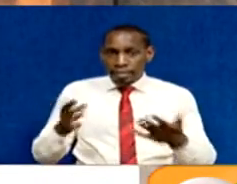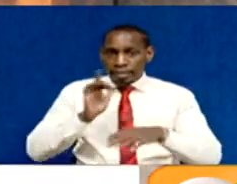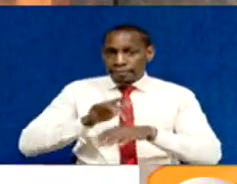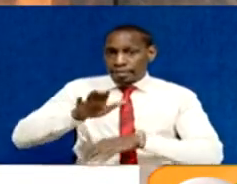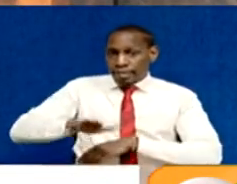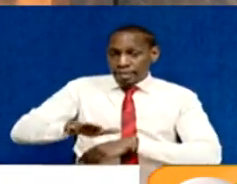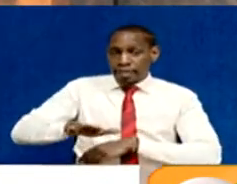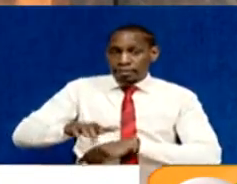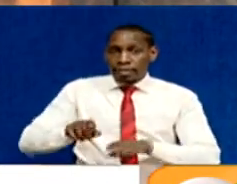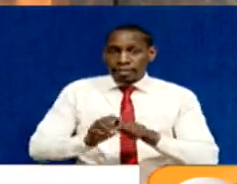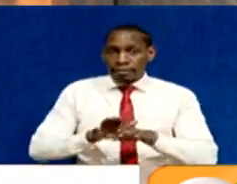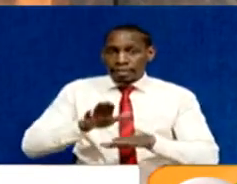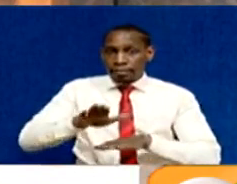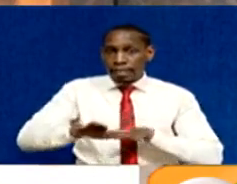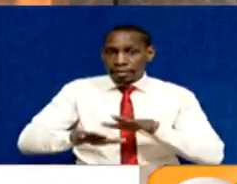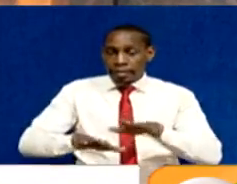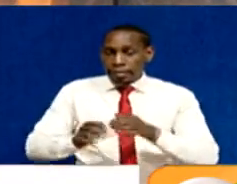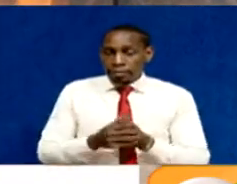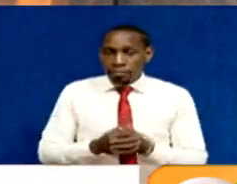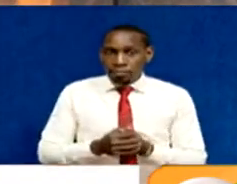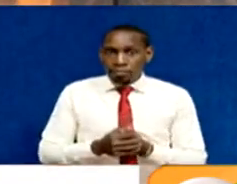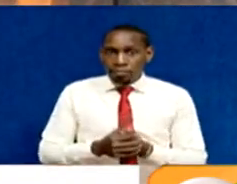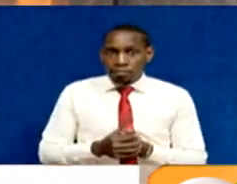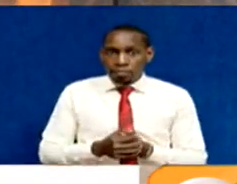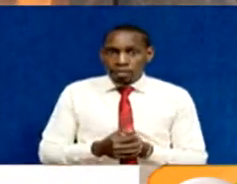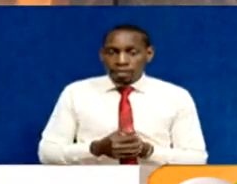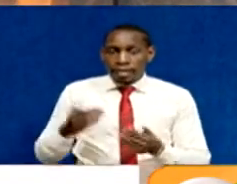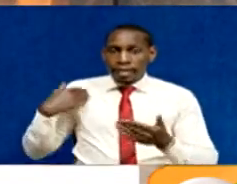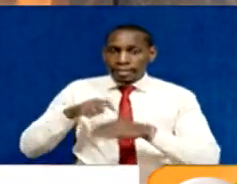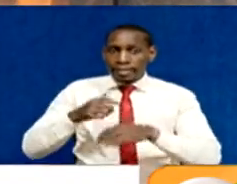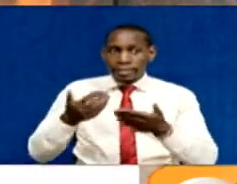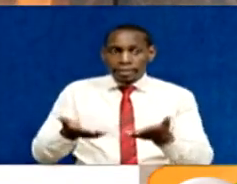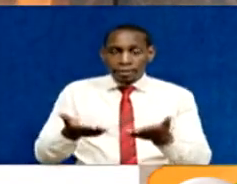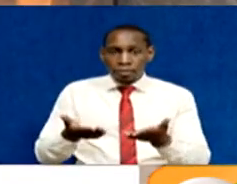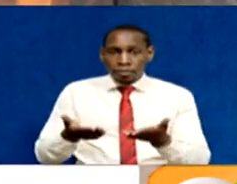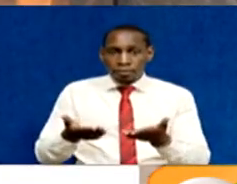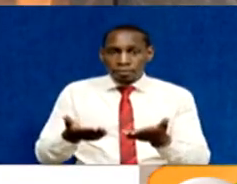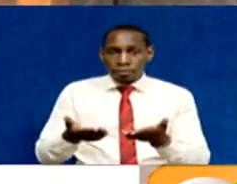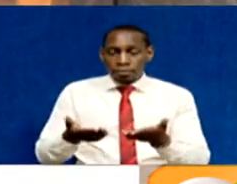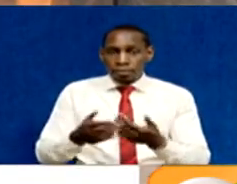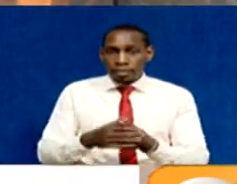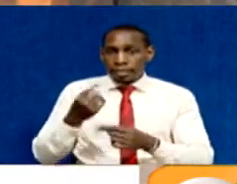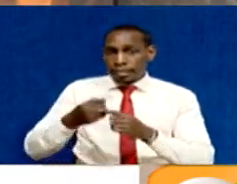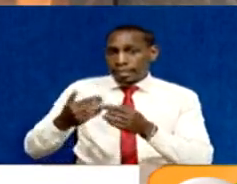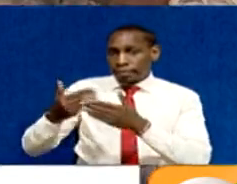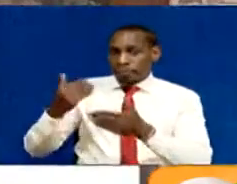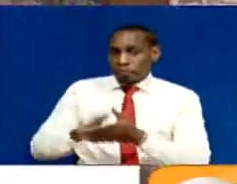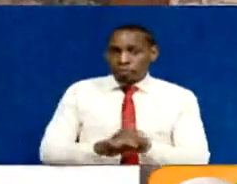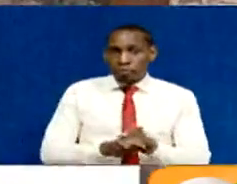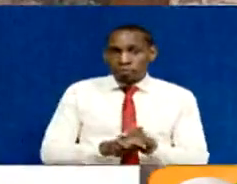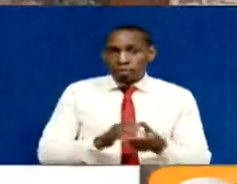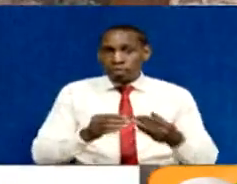mguu. Na hiyo mguu ikakuwa na hiyo kidonda mpaka saa hii, mpaka mwaka jana.